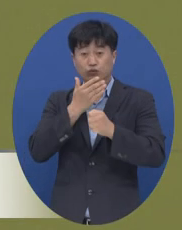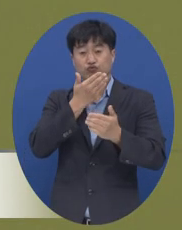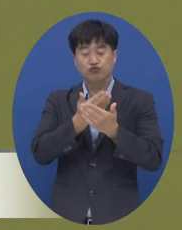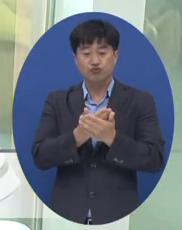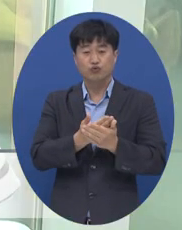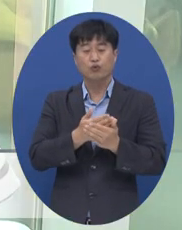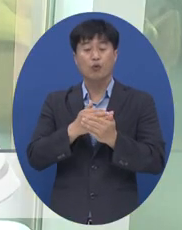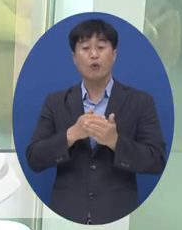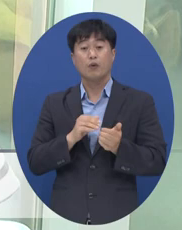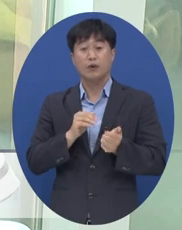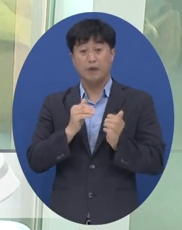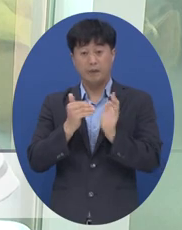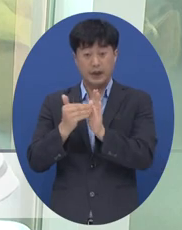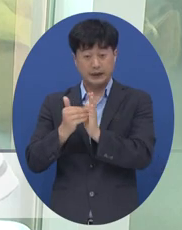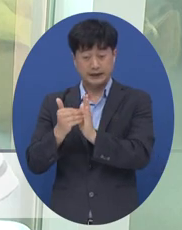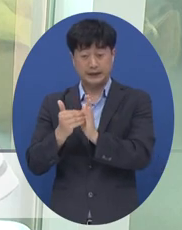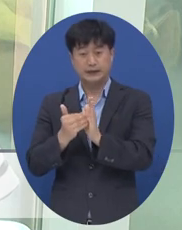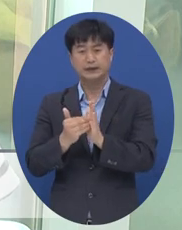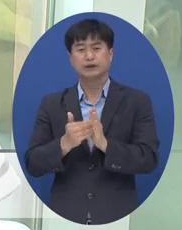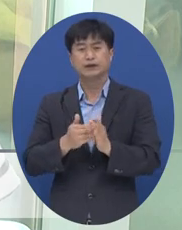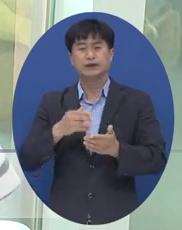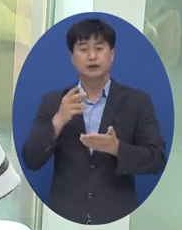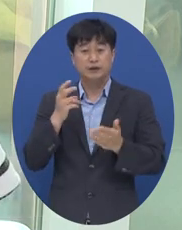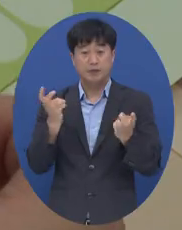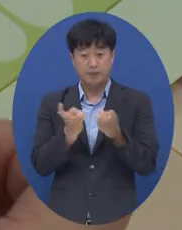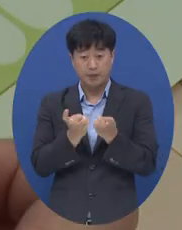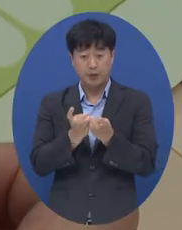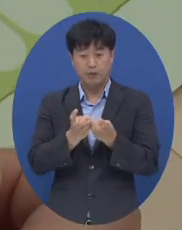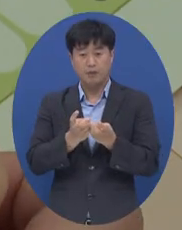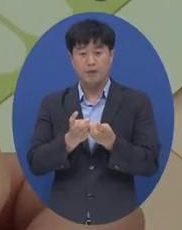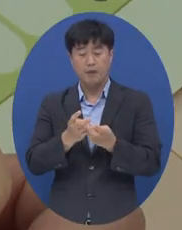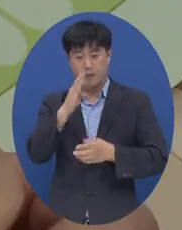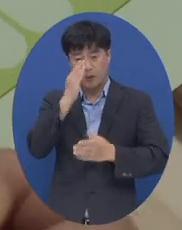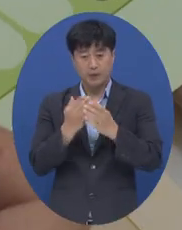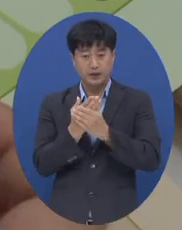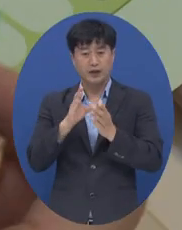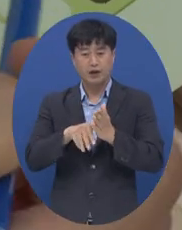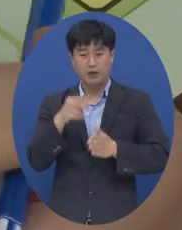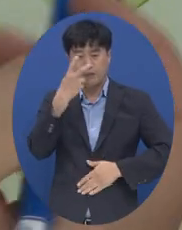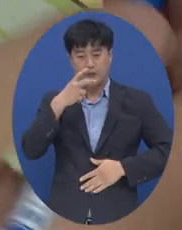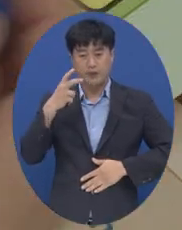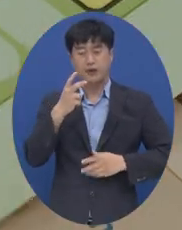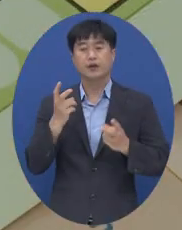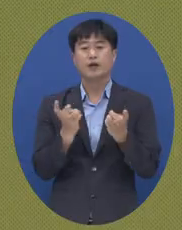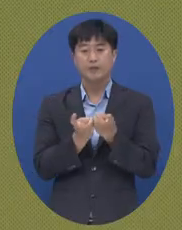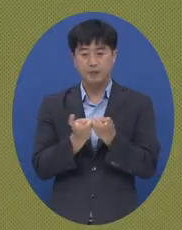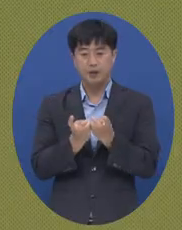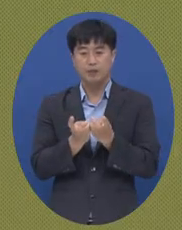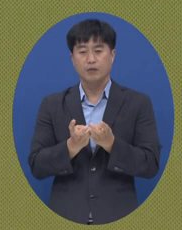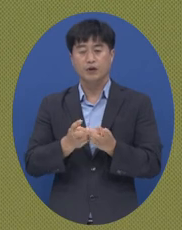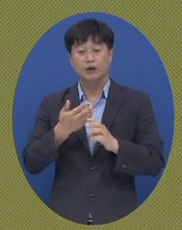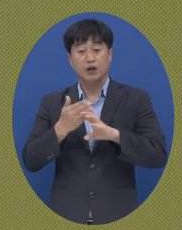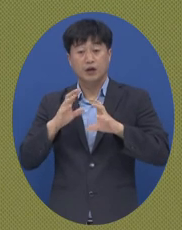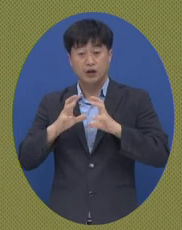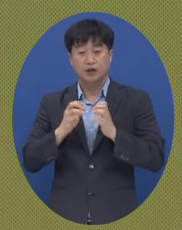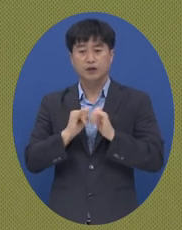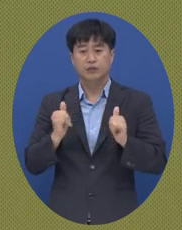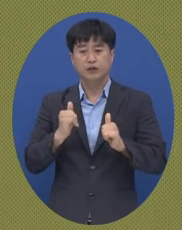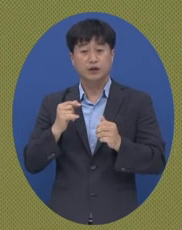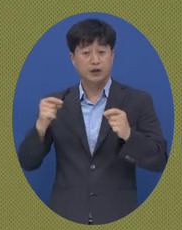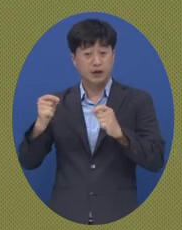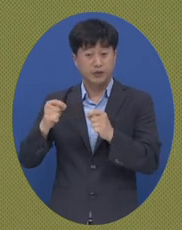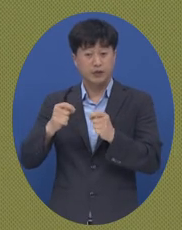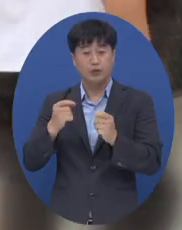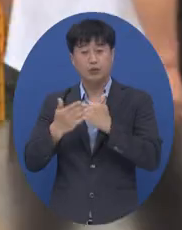중요 예방 수칙과 증상 발생 시 검진 등 외국인들이 가깝게 도움받을 수 있는 곳을